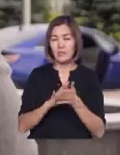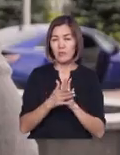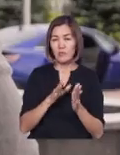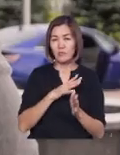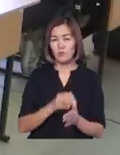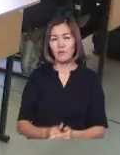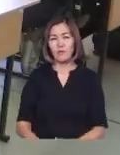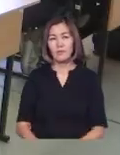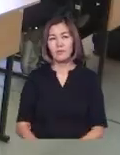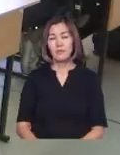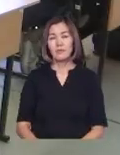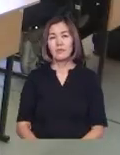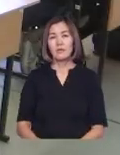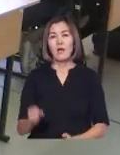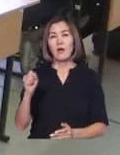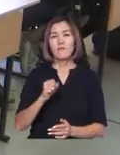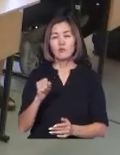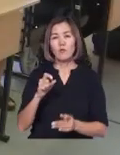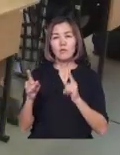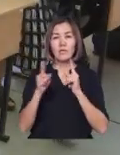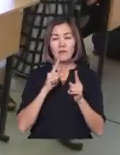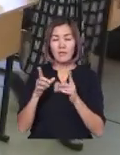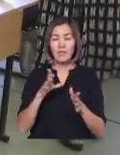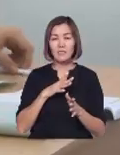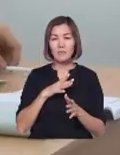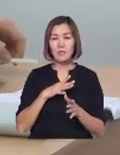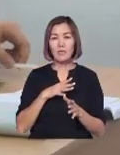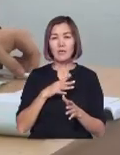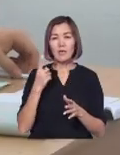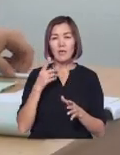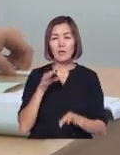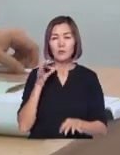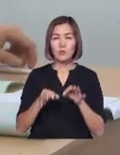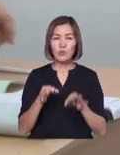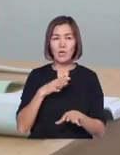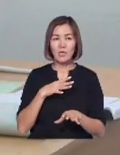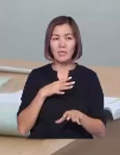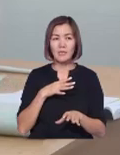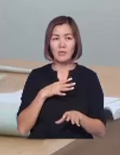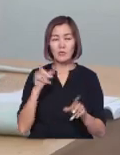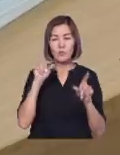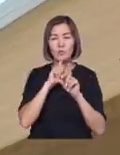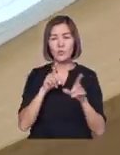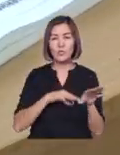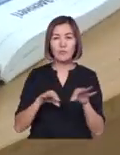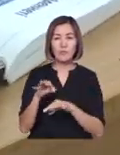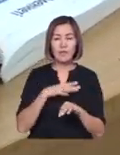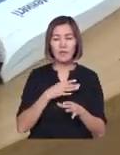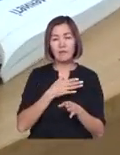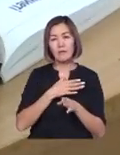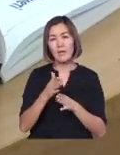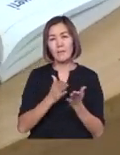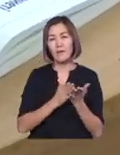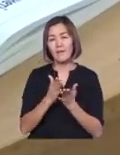условий. Также на августовской конференции обсуждалась инициатива по внедрению в образовательные учреждения проекта, направленного